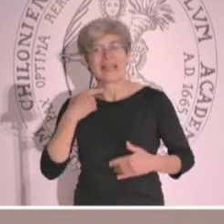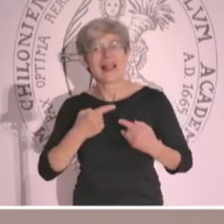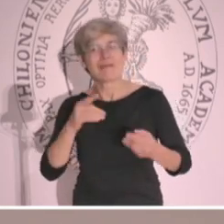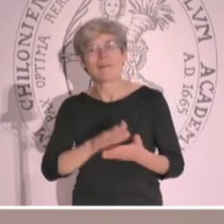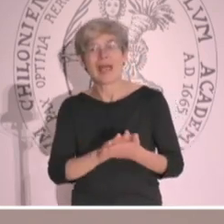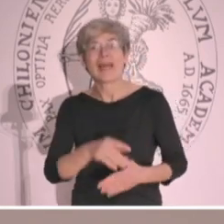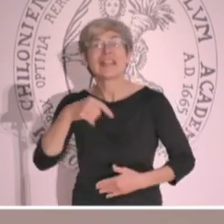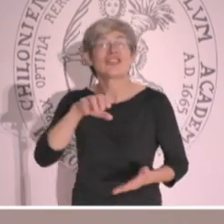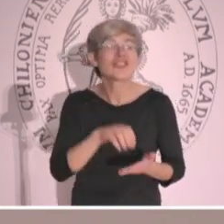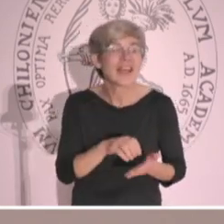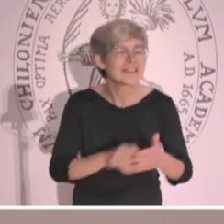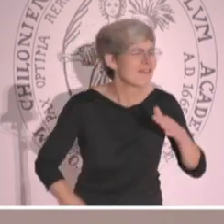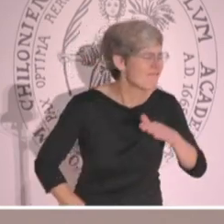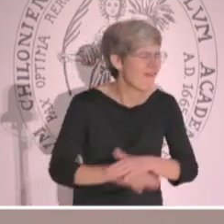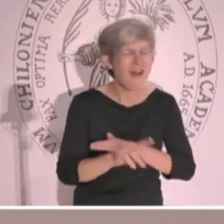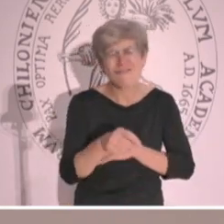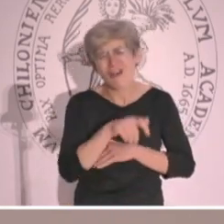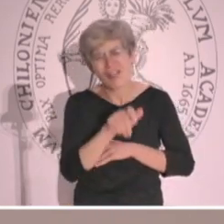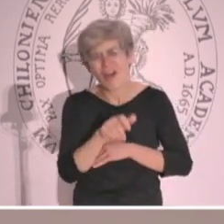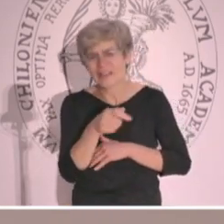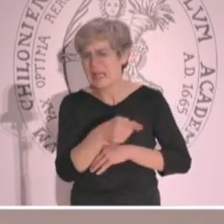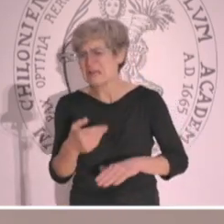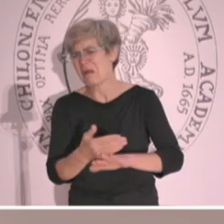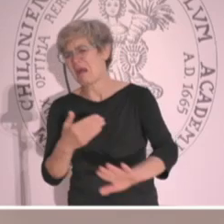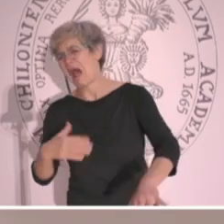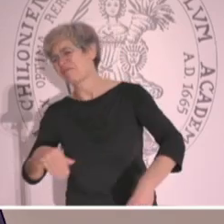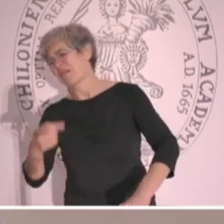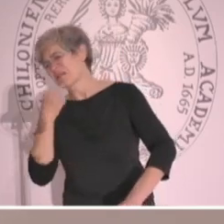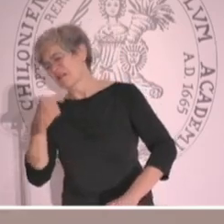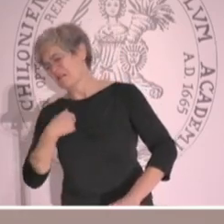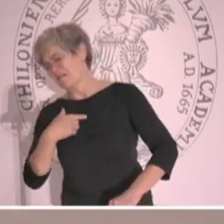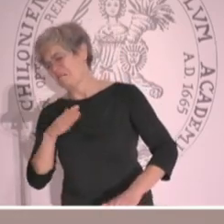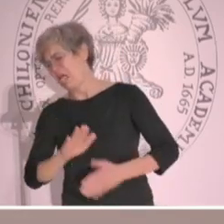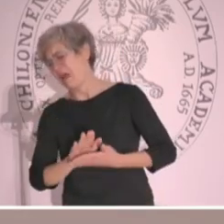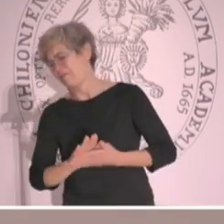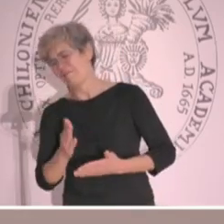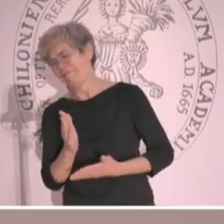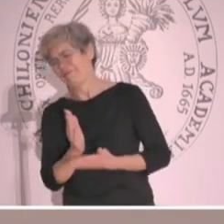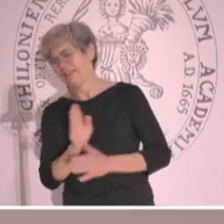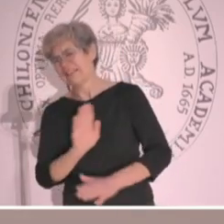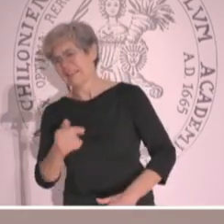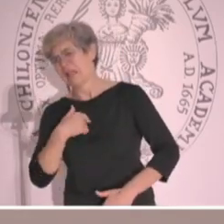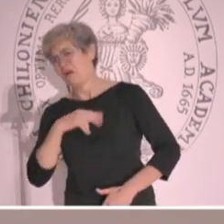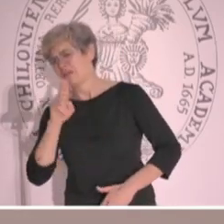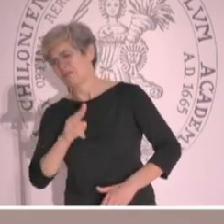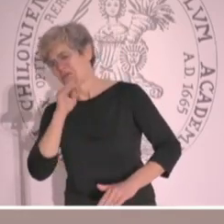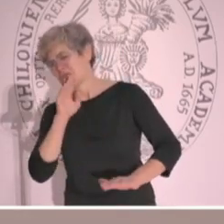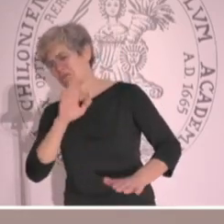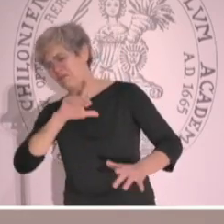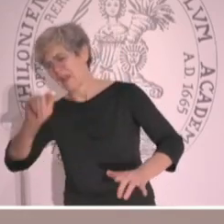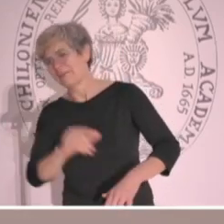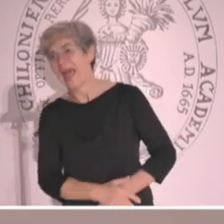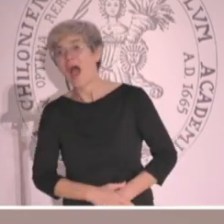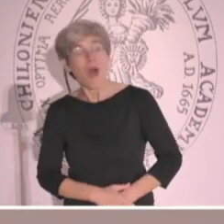sind. Ich gehöre dazu. Ich bin vor 20 Jahren aus Berlin meiner Frau hinterhergezogen und wir beide waren